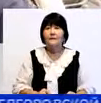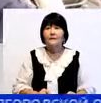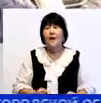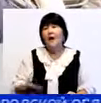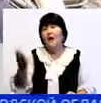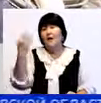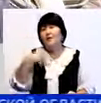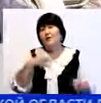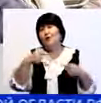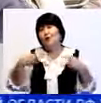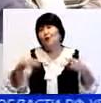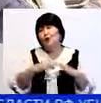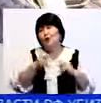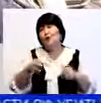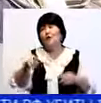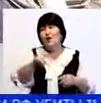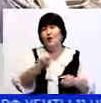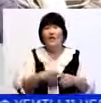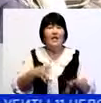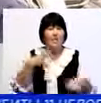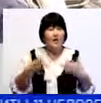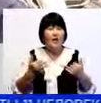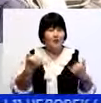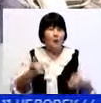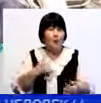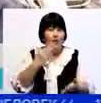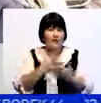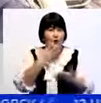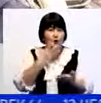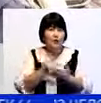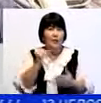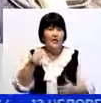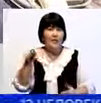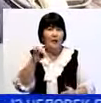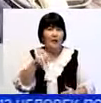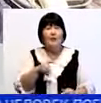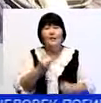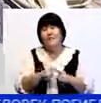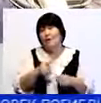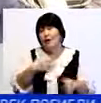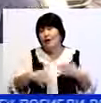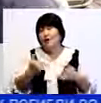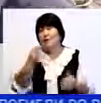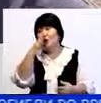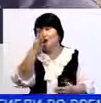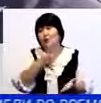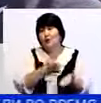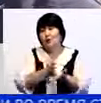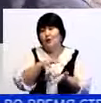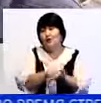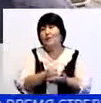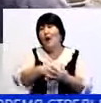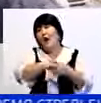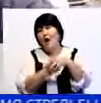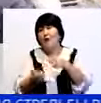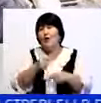Раньше мы ездили в другие аулы и районы для тренировок. Теперь у нас есть собственный ипподром, чему я очень рад. Я вот уже 4-й год занимаюсь аударыспах,